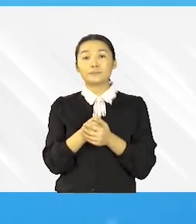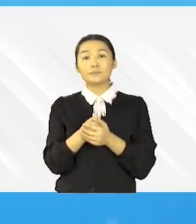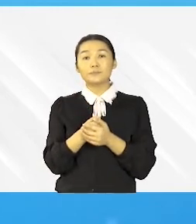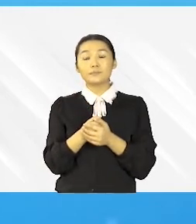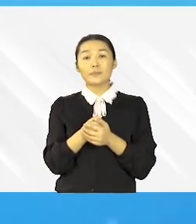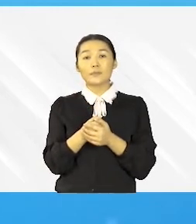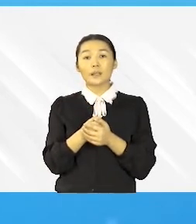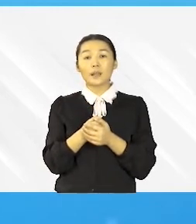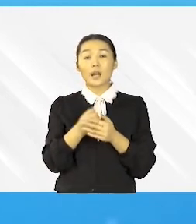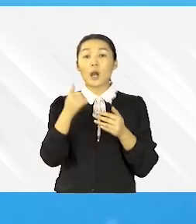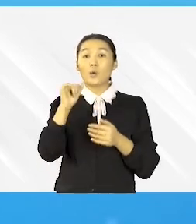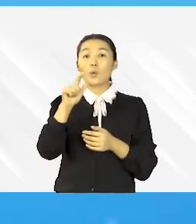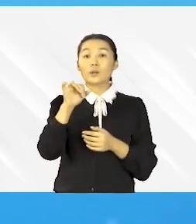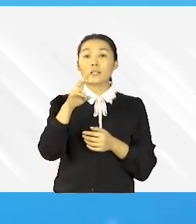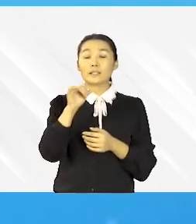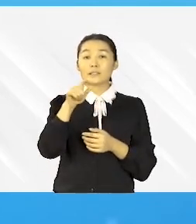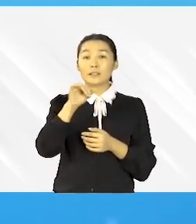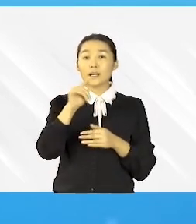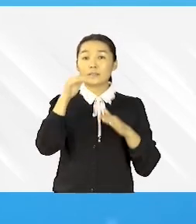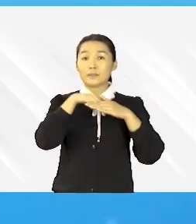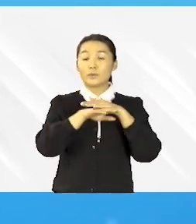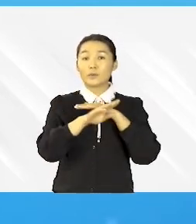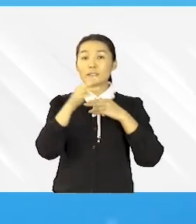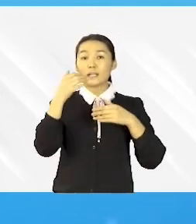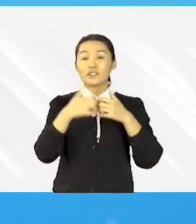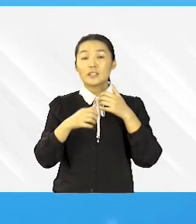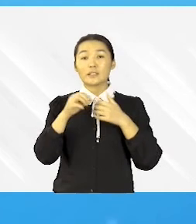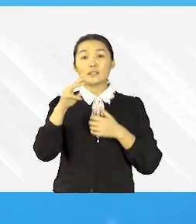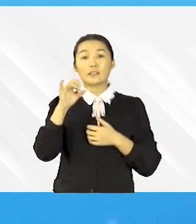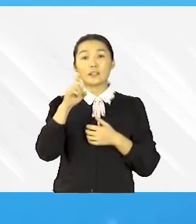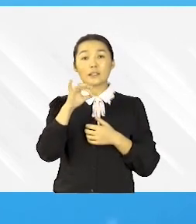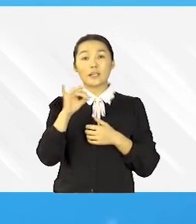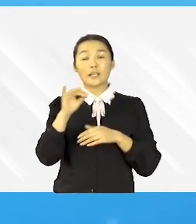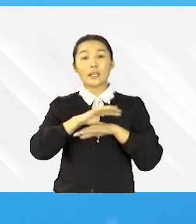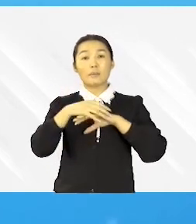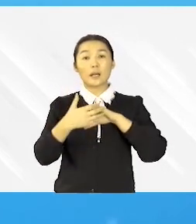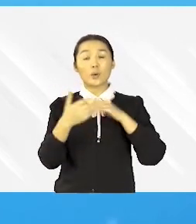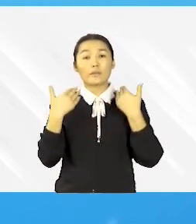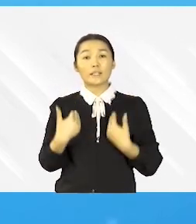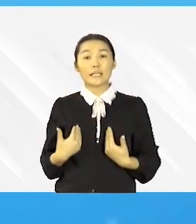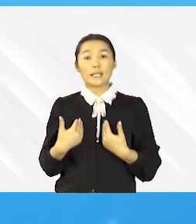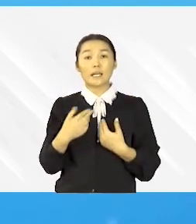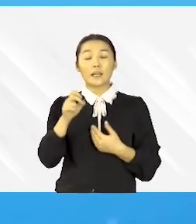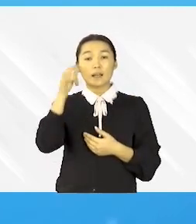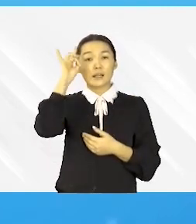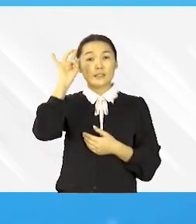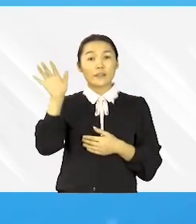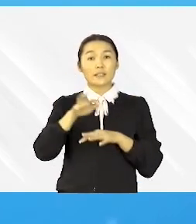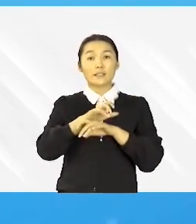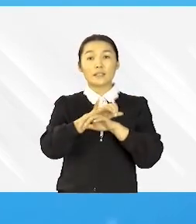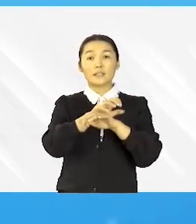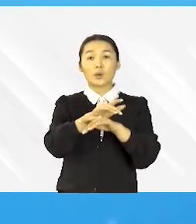органы, а углекислый газ выводится через трахеи, а также через покровы тела. Как известно, насекомые не